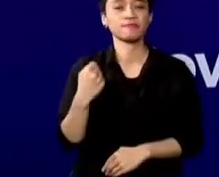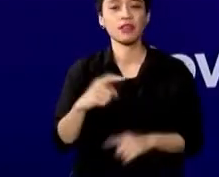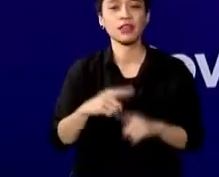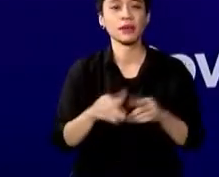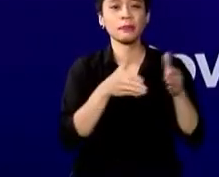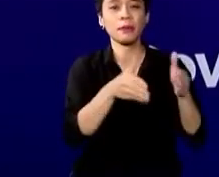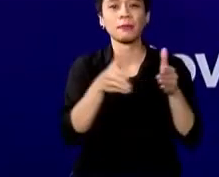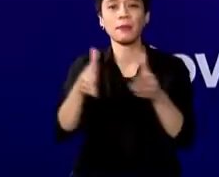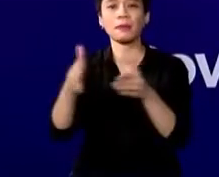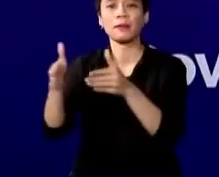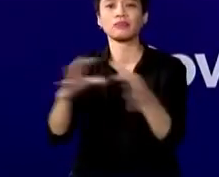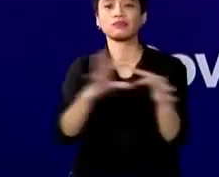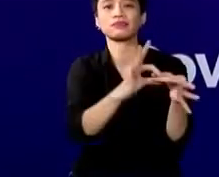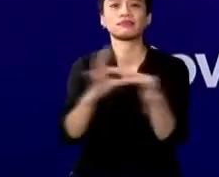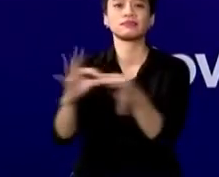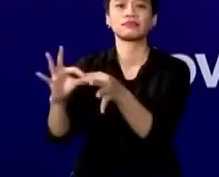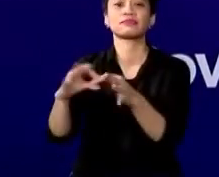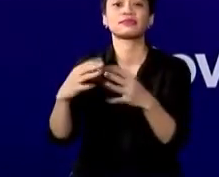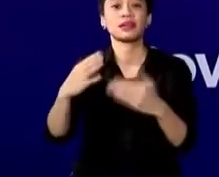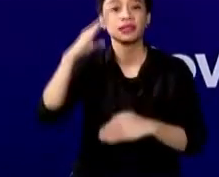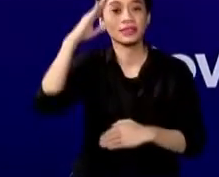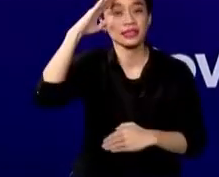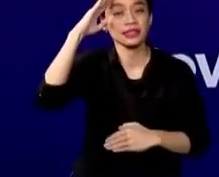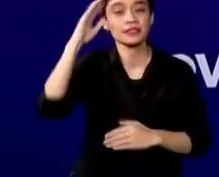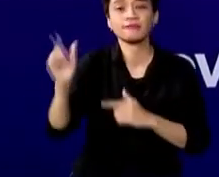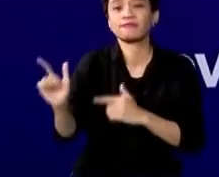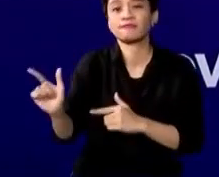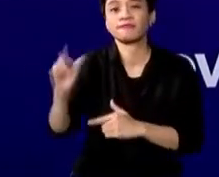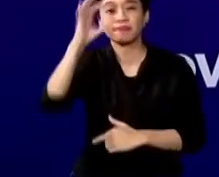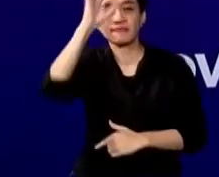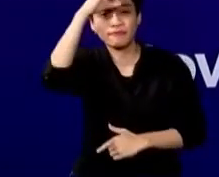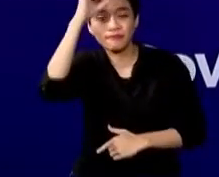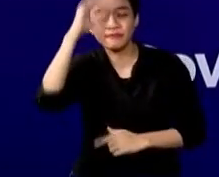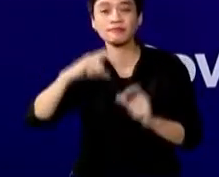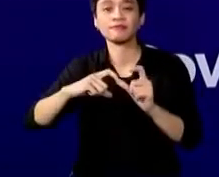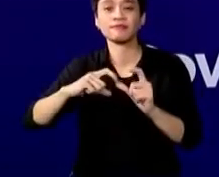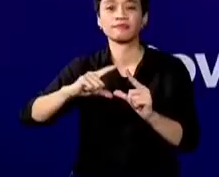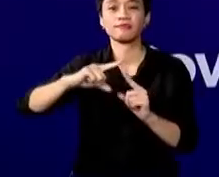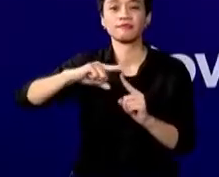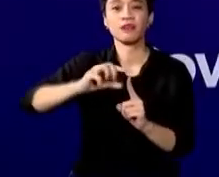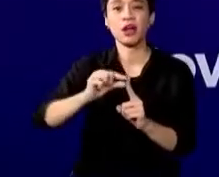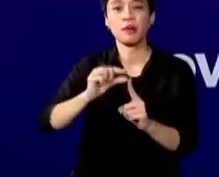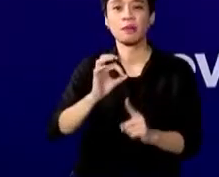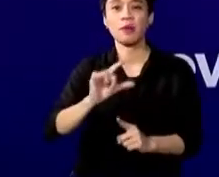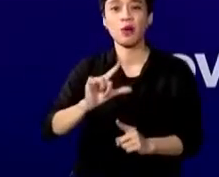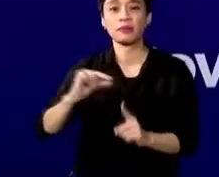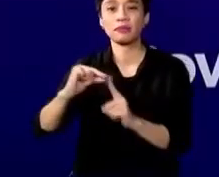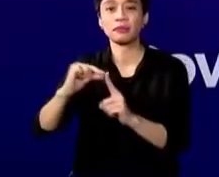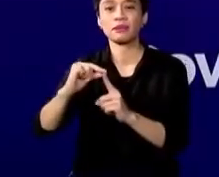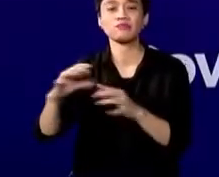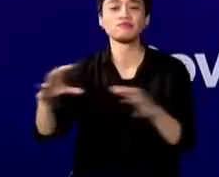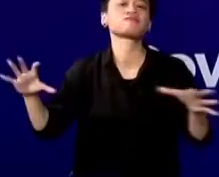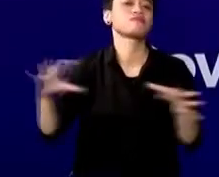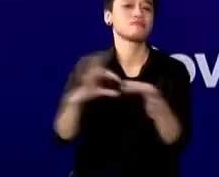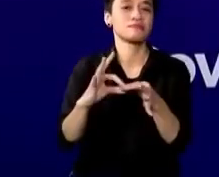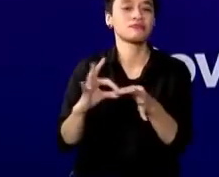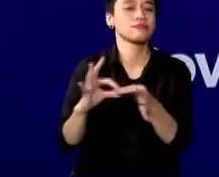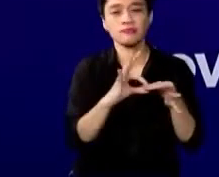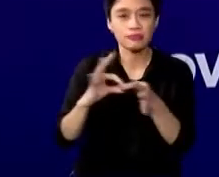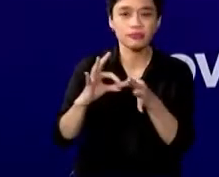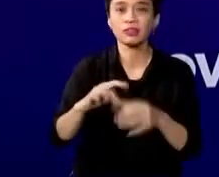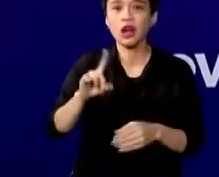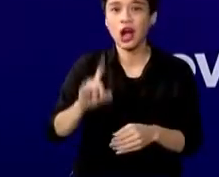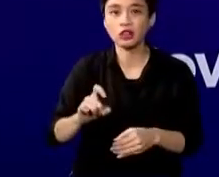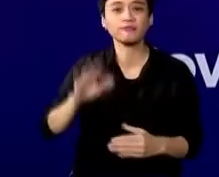itu TNI Polri satol P semuanya harus ikut terlibat untuk menjaga ee penularan ini